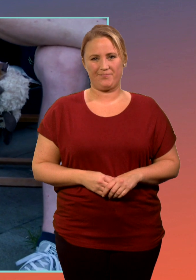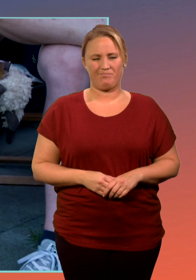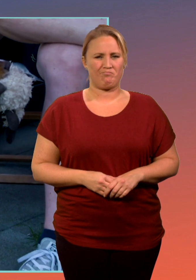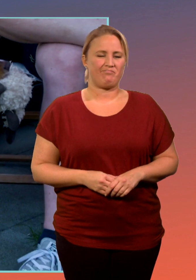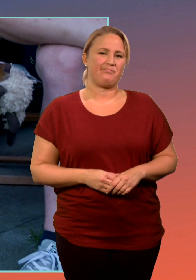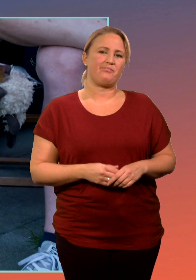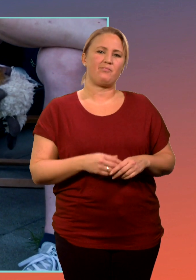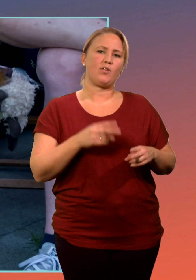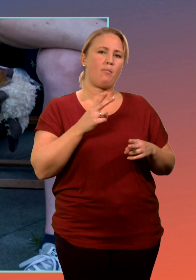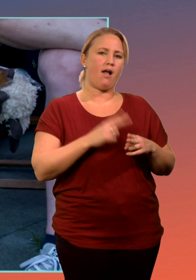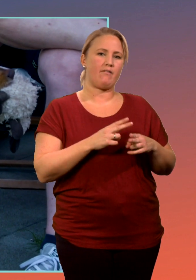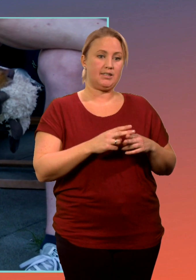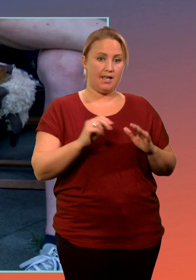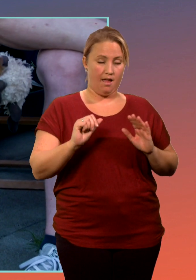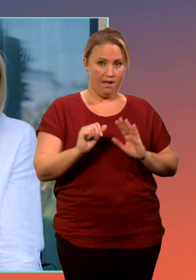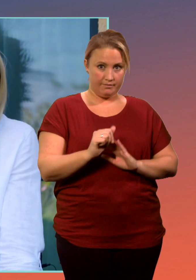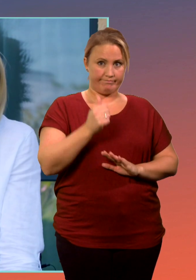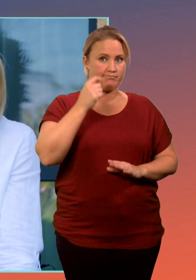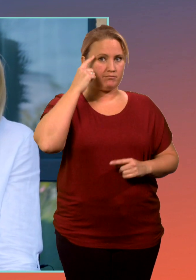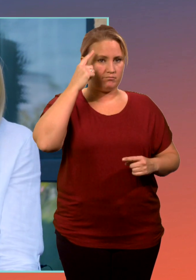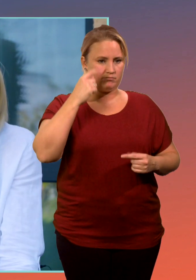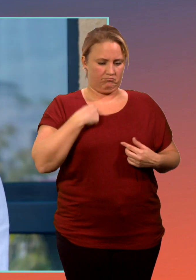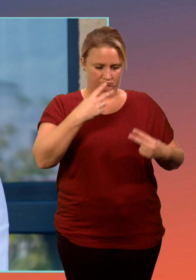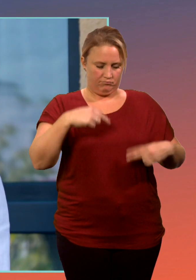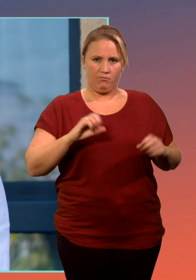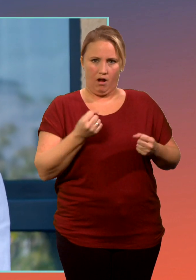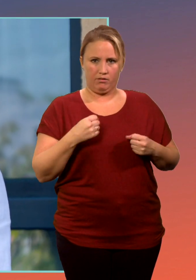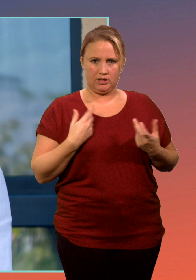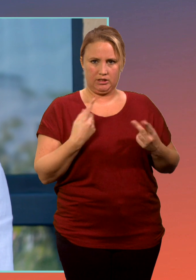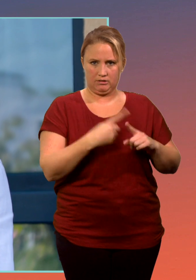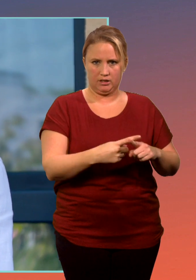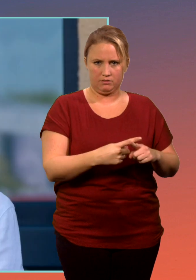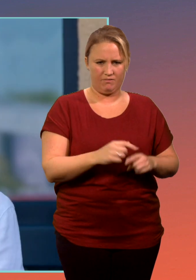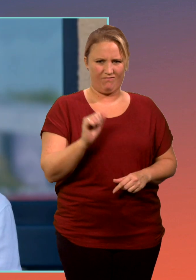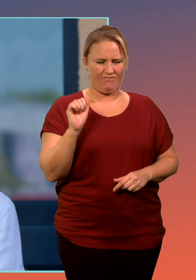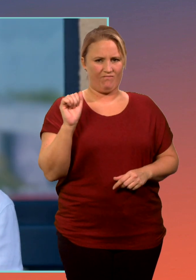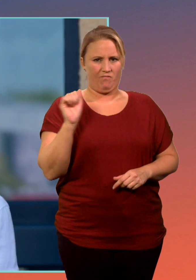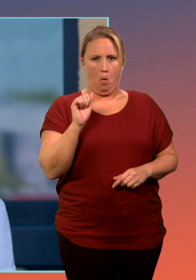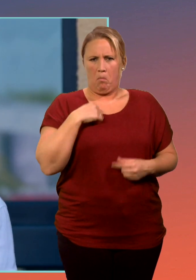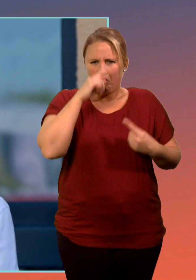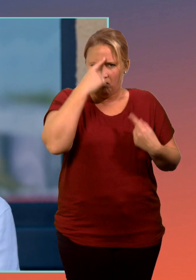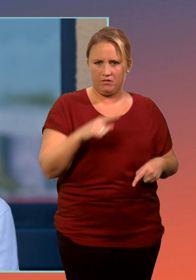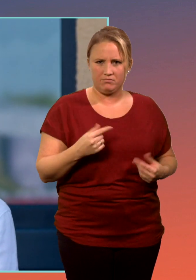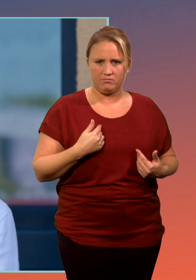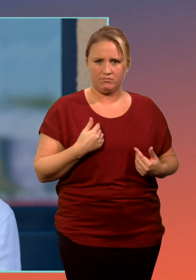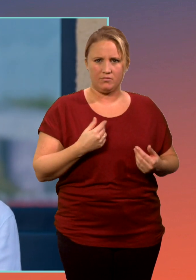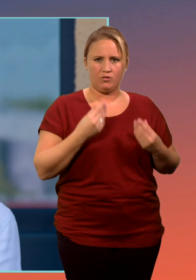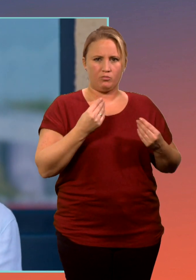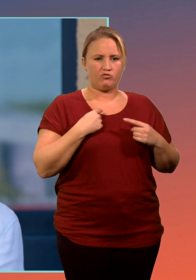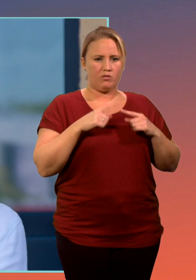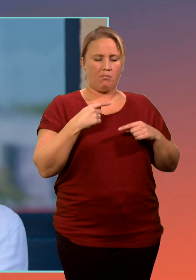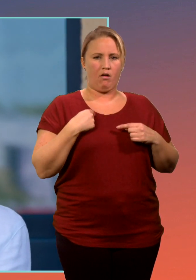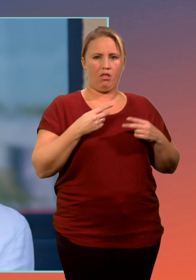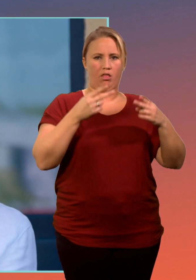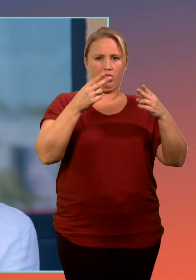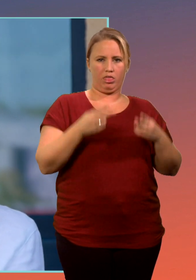Eigentlich ist ja prinzipiell irgendwie der erste Gedanke, dass ich offensichtlich keinen Sex haben kann. Warum, weiß ich nicht. Und ich habe definitiv immer irgendwie den passiven Part. Ich